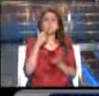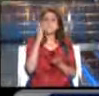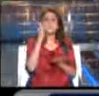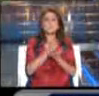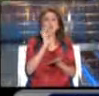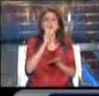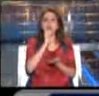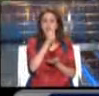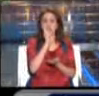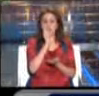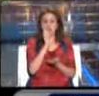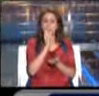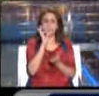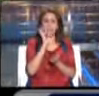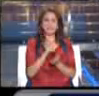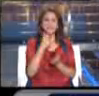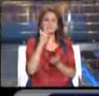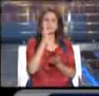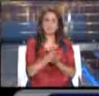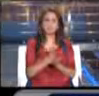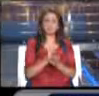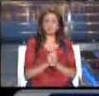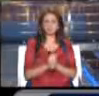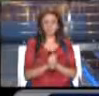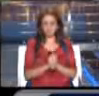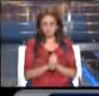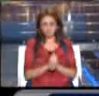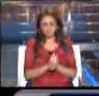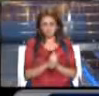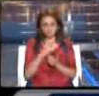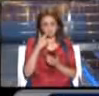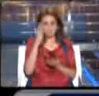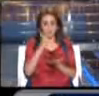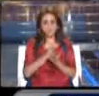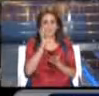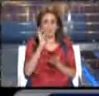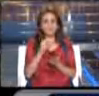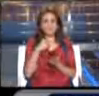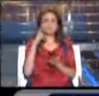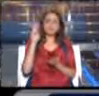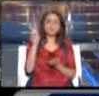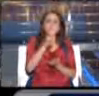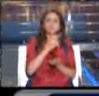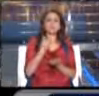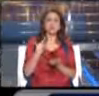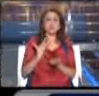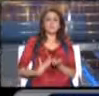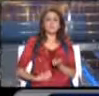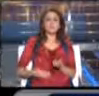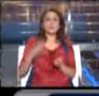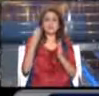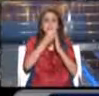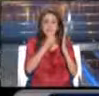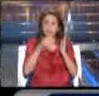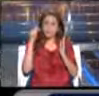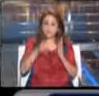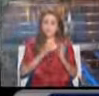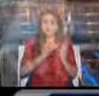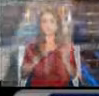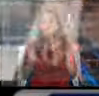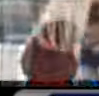كلمه يعني صريحه او كلمه يعني تخلي الناس تطمئن ان في دوري او في او في او